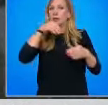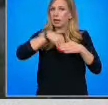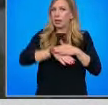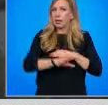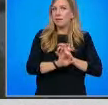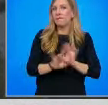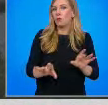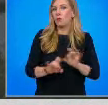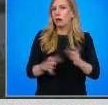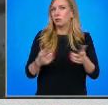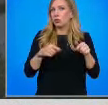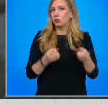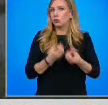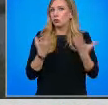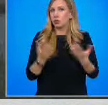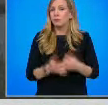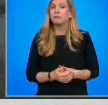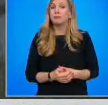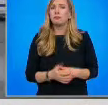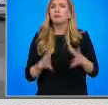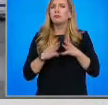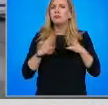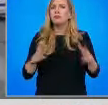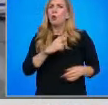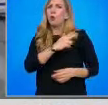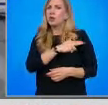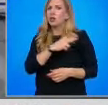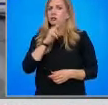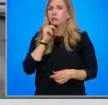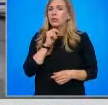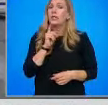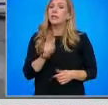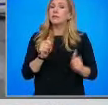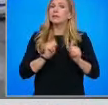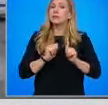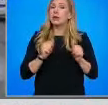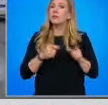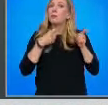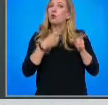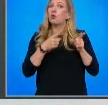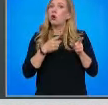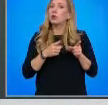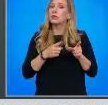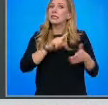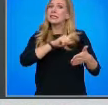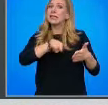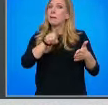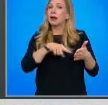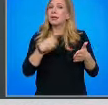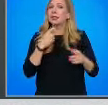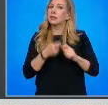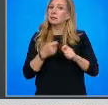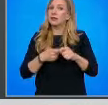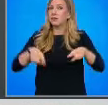случая. Демерджиев твърди още, че редица полицейски началници били принудени да спазват прокурорските забрани, за да не им бъдат образувани